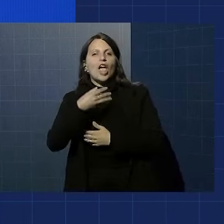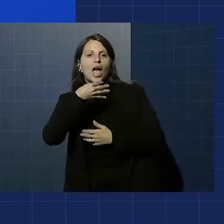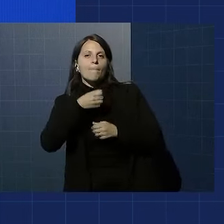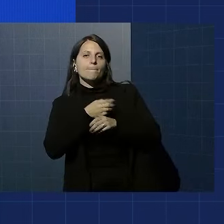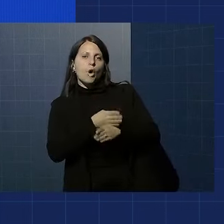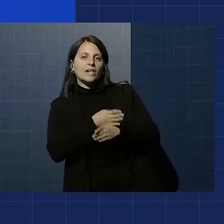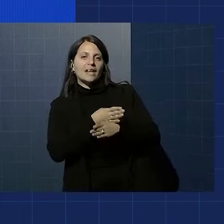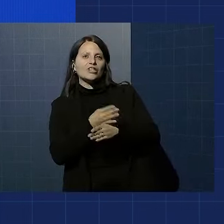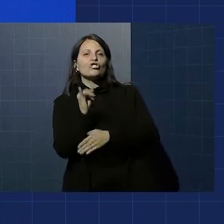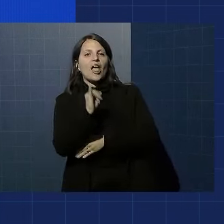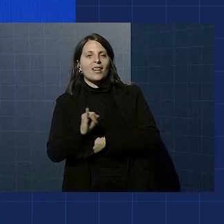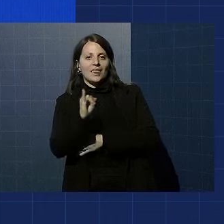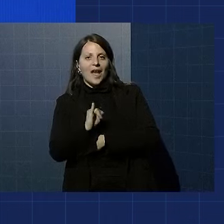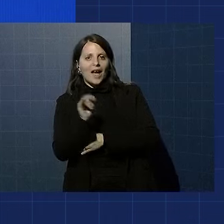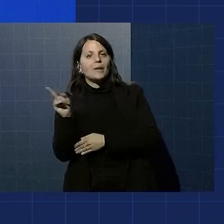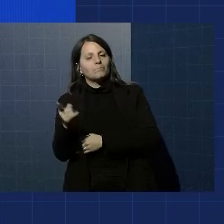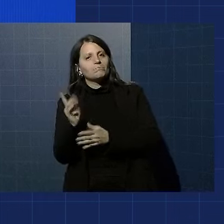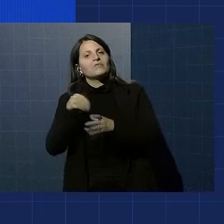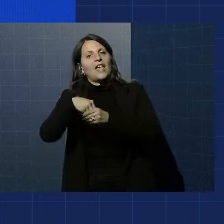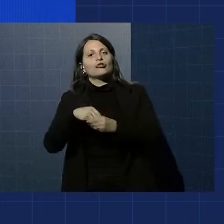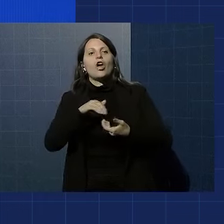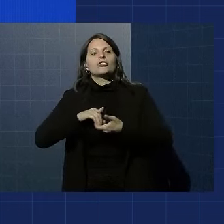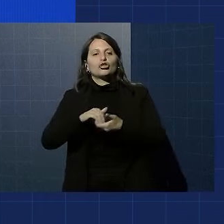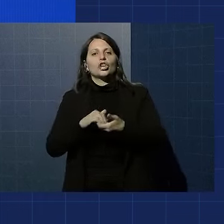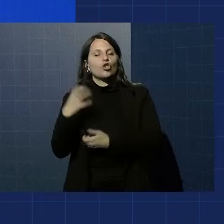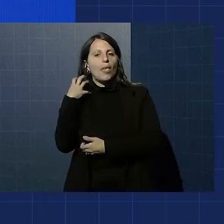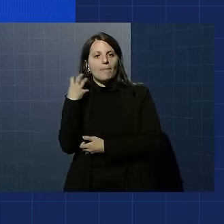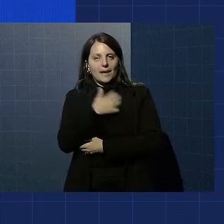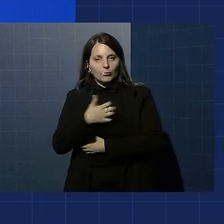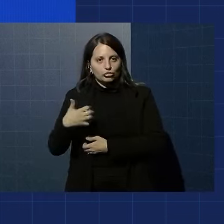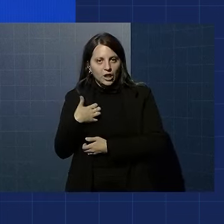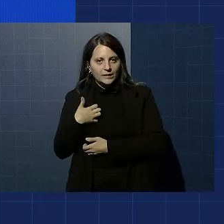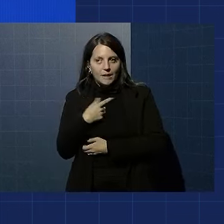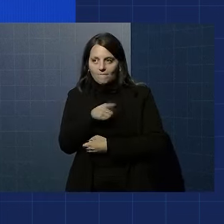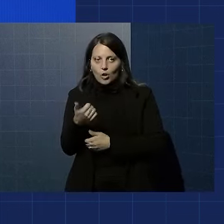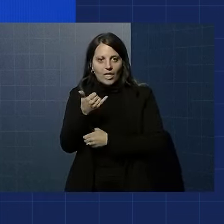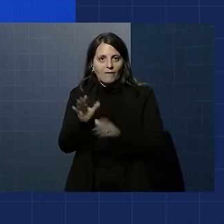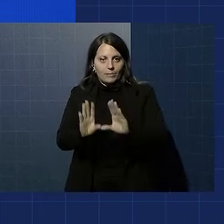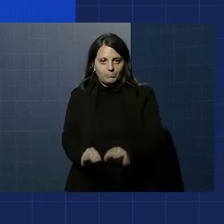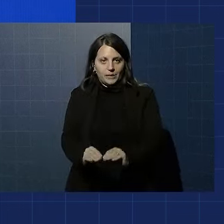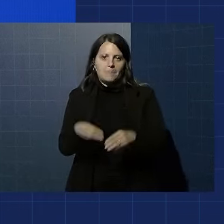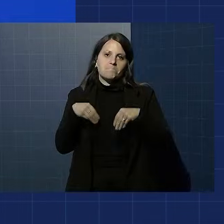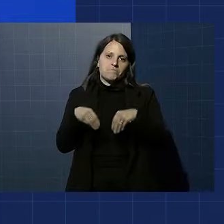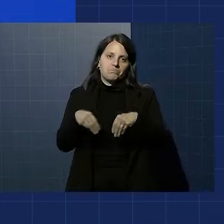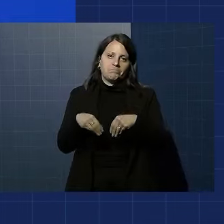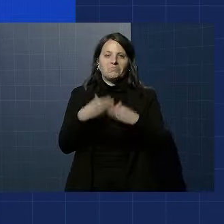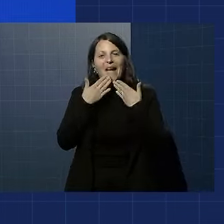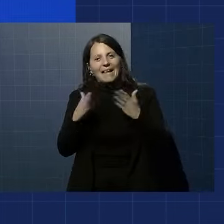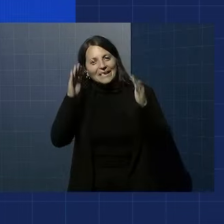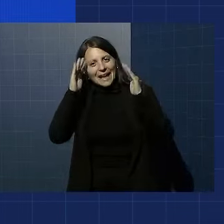i vostri apparecchi elettronici e di partecipare numerosi alle iniziative di Bergamo Scienza. Grazie per l'attenzione e buon ascolto.